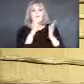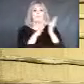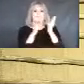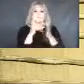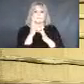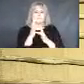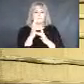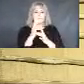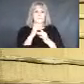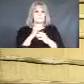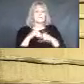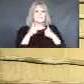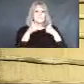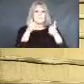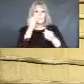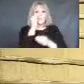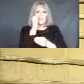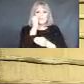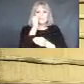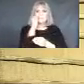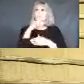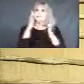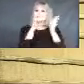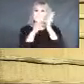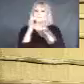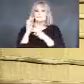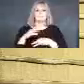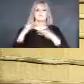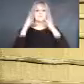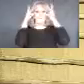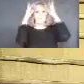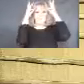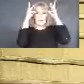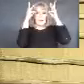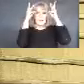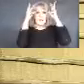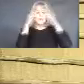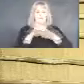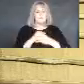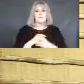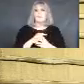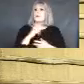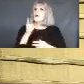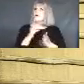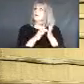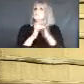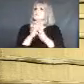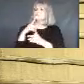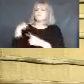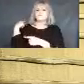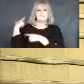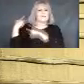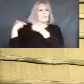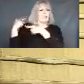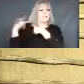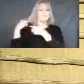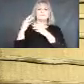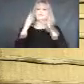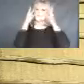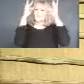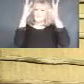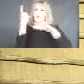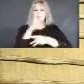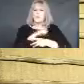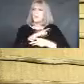van Jesus. Dit is die goeie nuus. Jesus is koning. Vriende, as God al die tyd koning was, hoekom